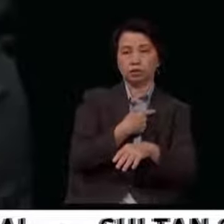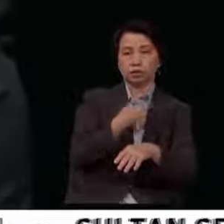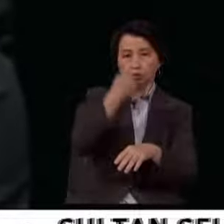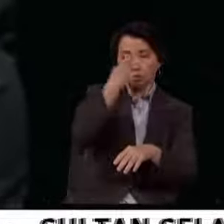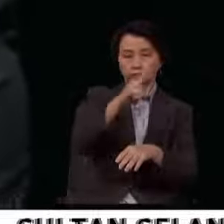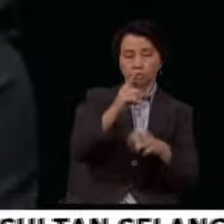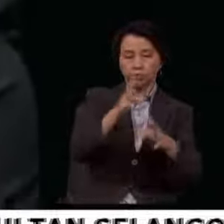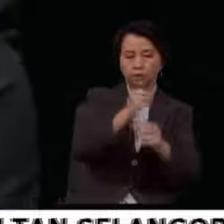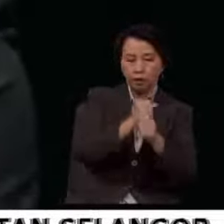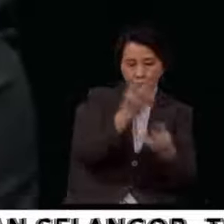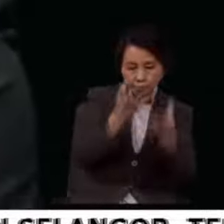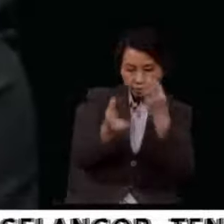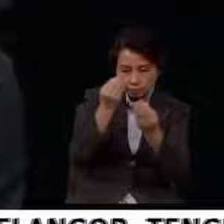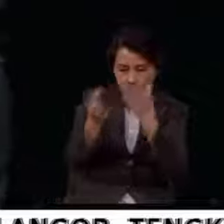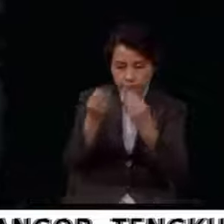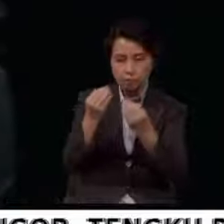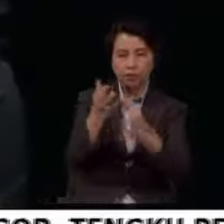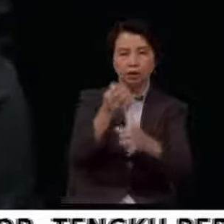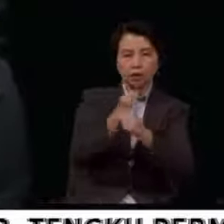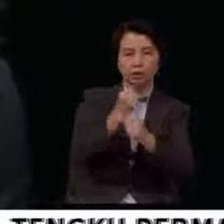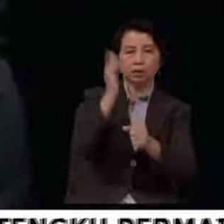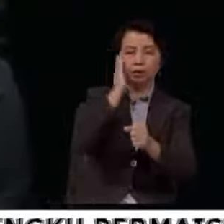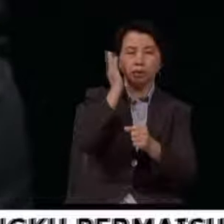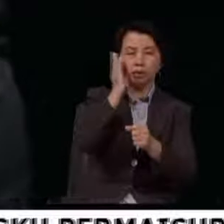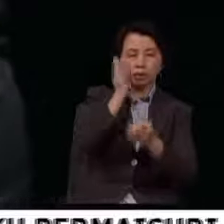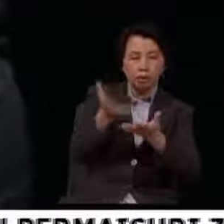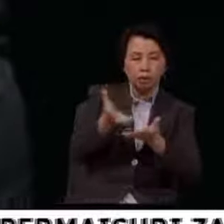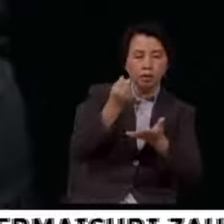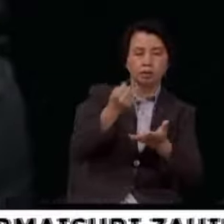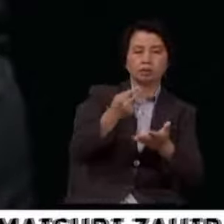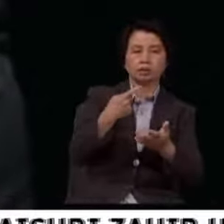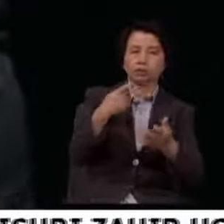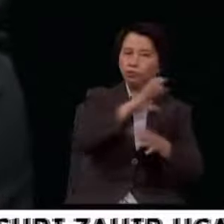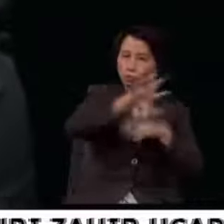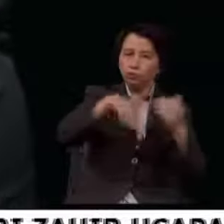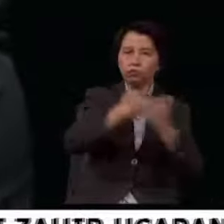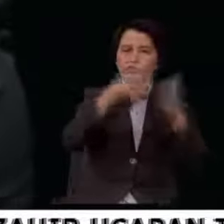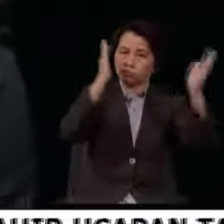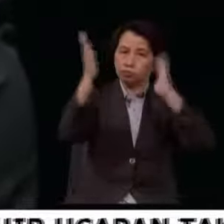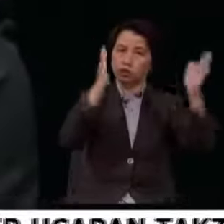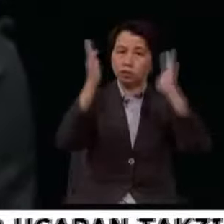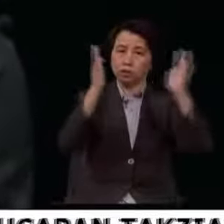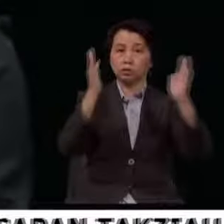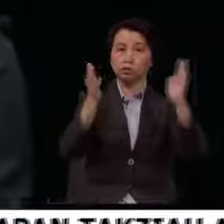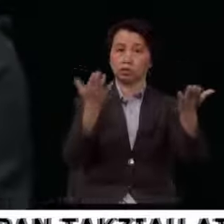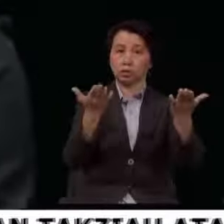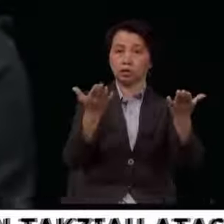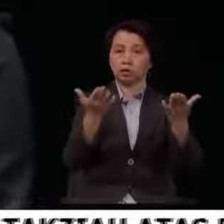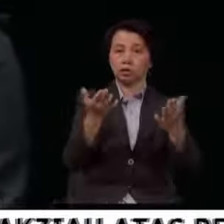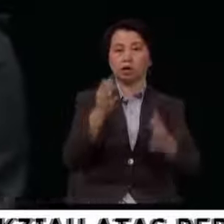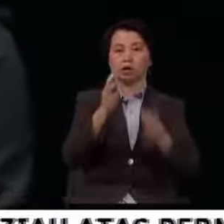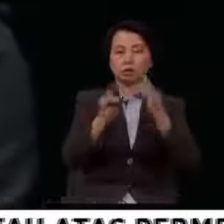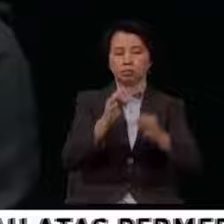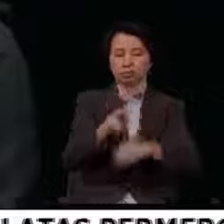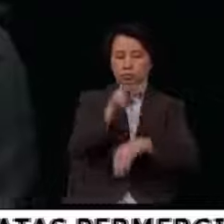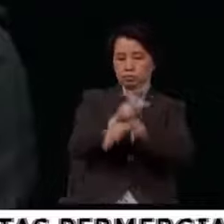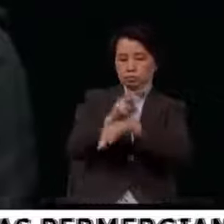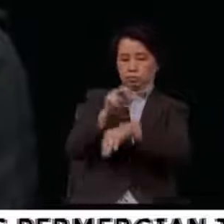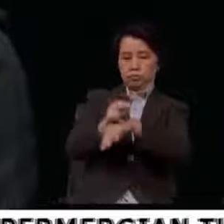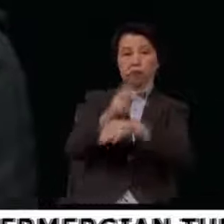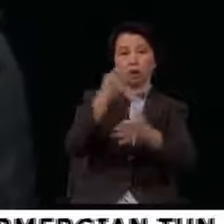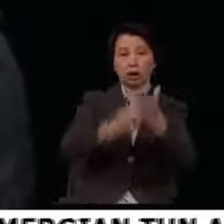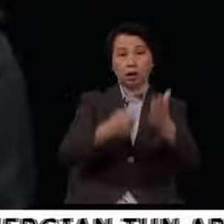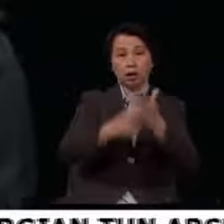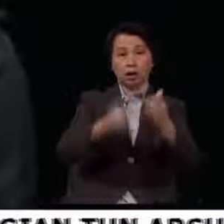pemantau harga PPH cakep idealisme ini tren harga bagi barengan basah adalah tidak